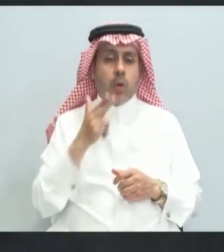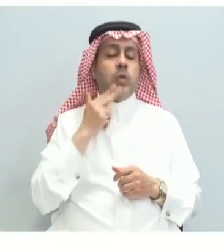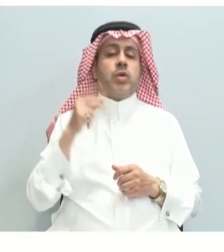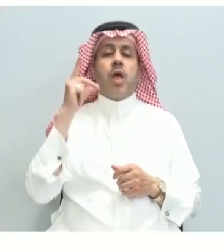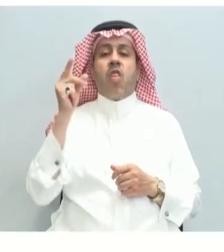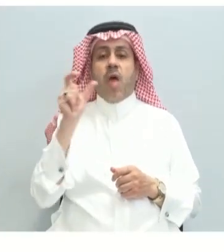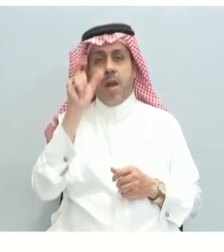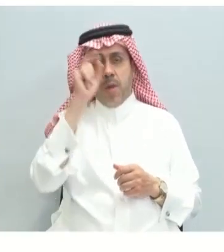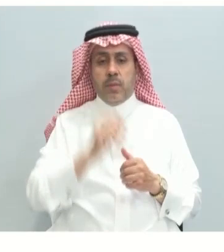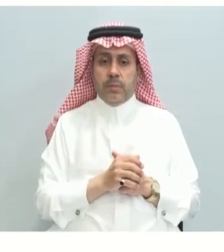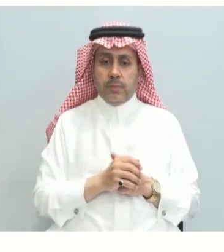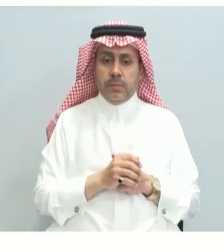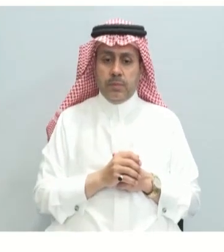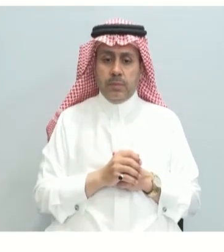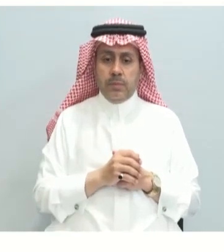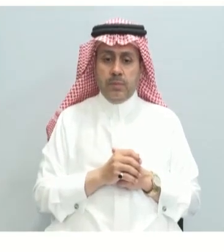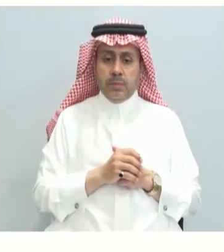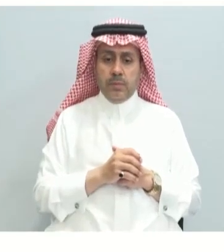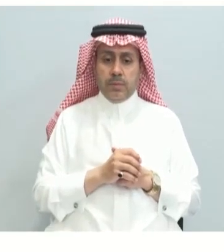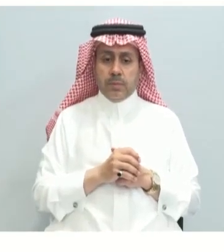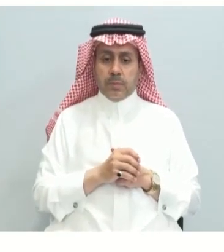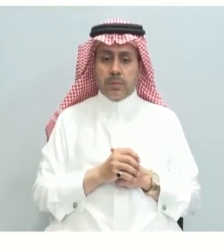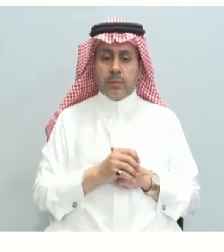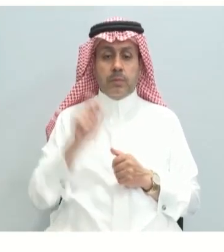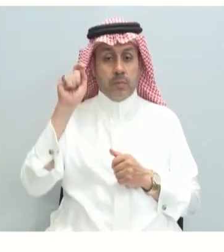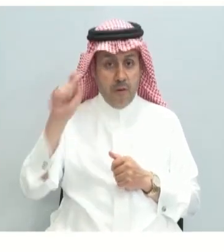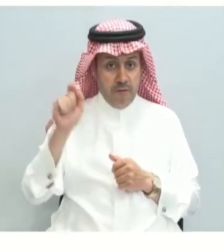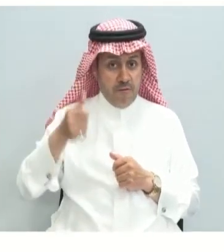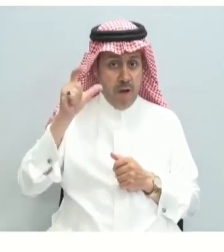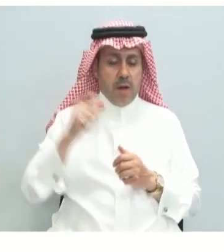حسن ظن بالله، أحسنتم. إذن الفعل هو